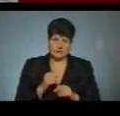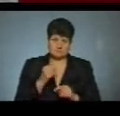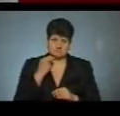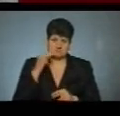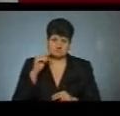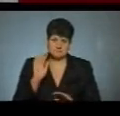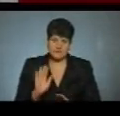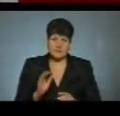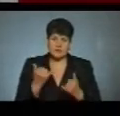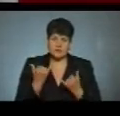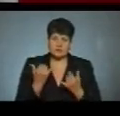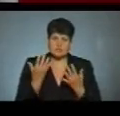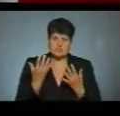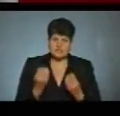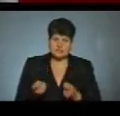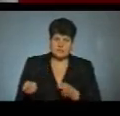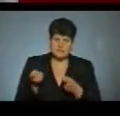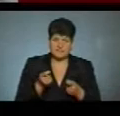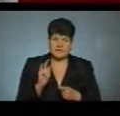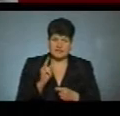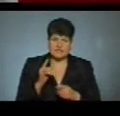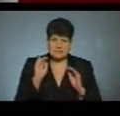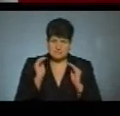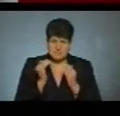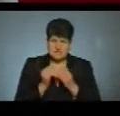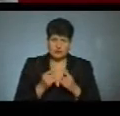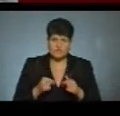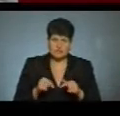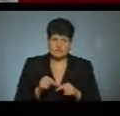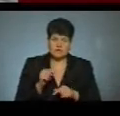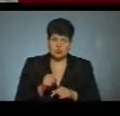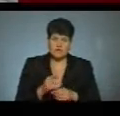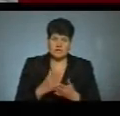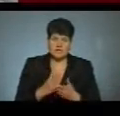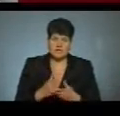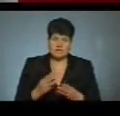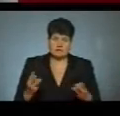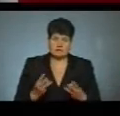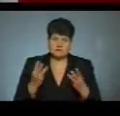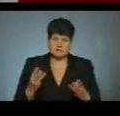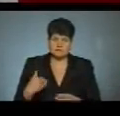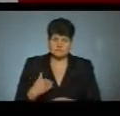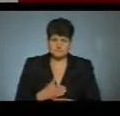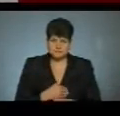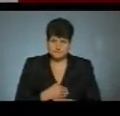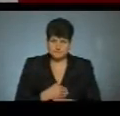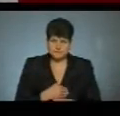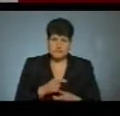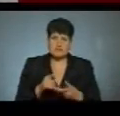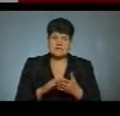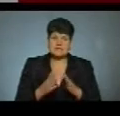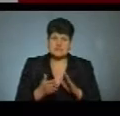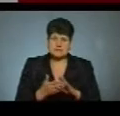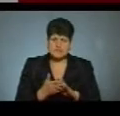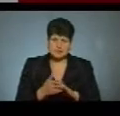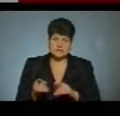день переведена дитина з реанімаційного відділення, в якої діагностована пневмонія на фоні ковід-інфекції. Її стан на час